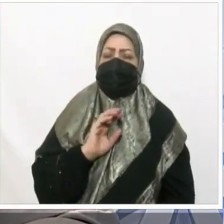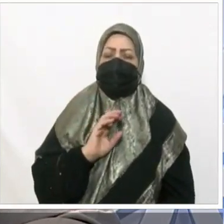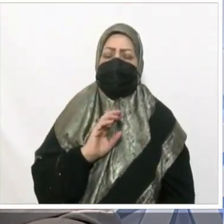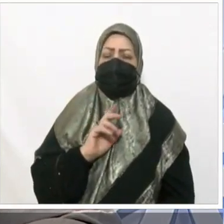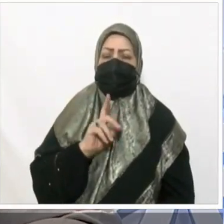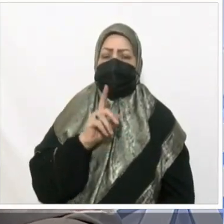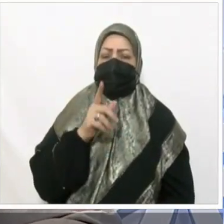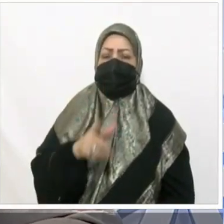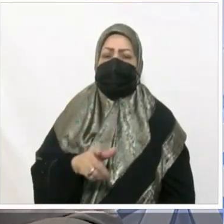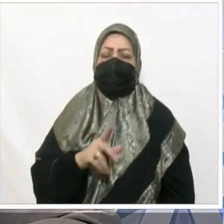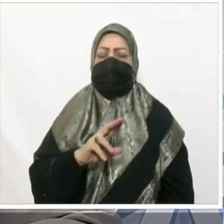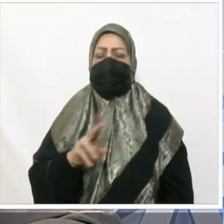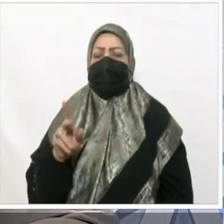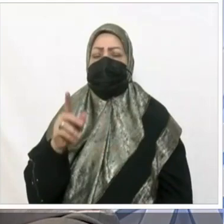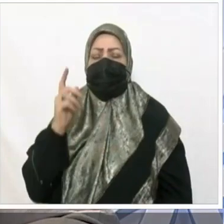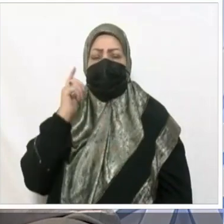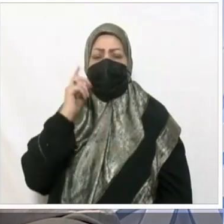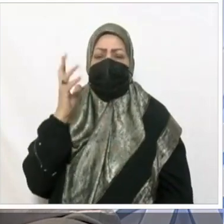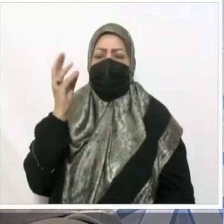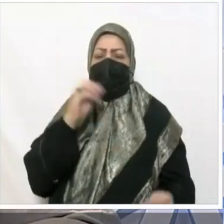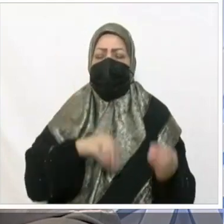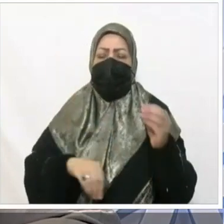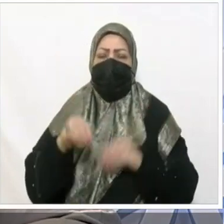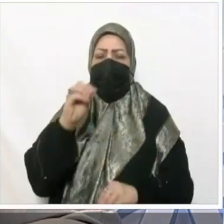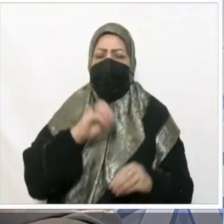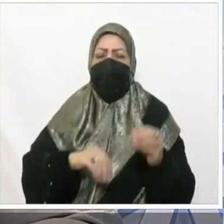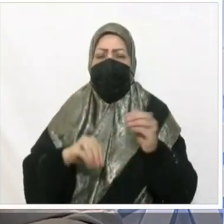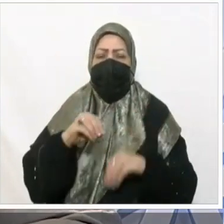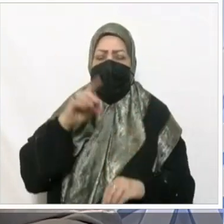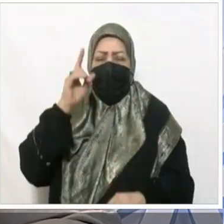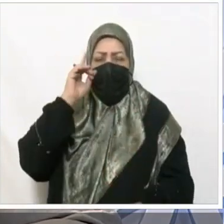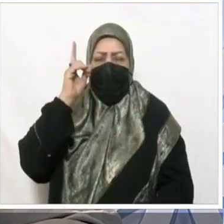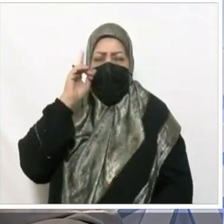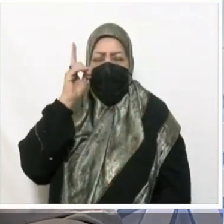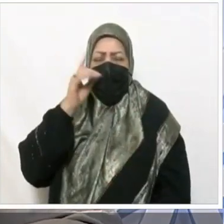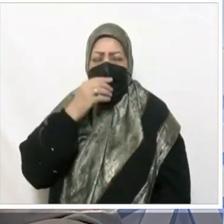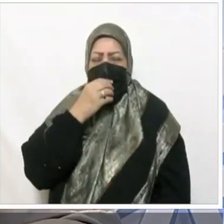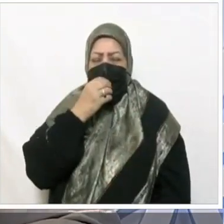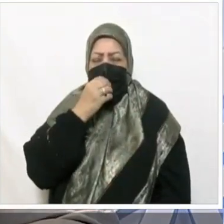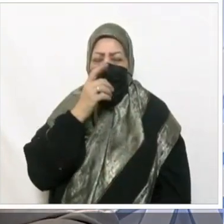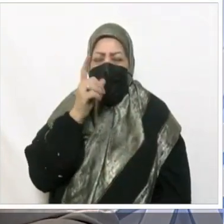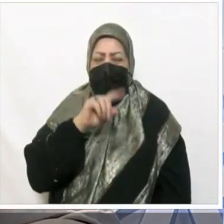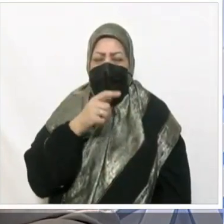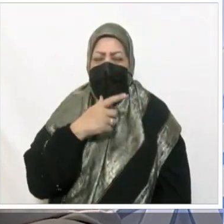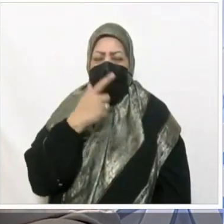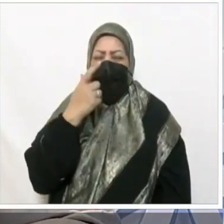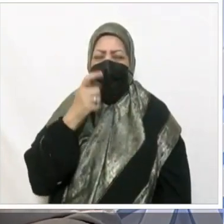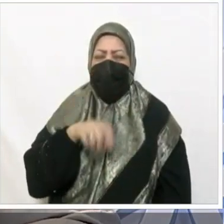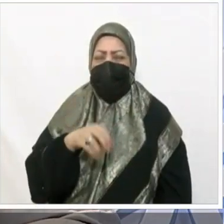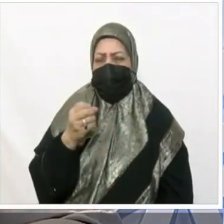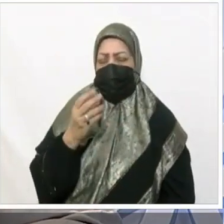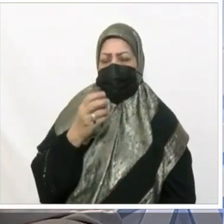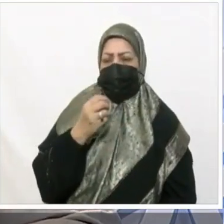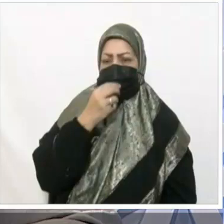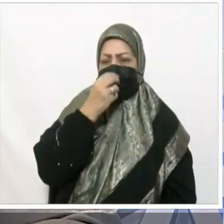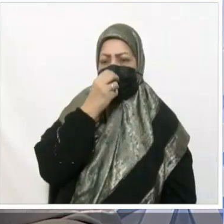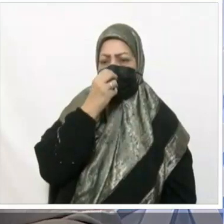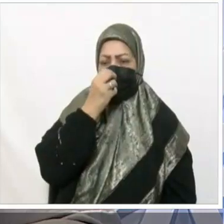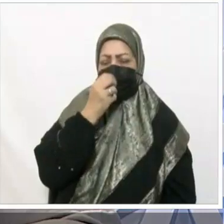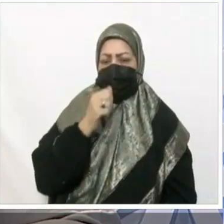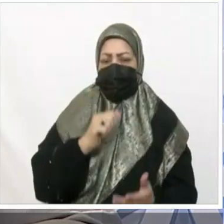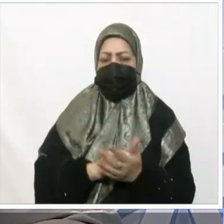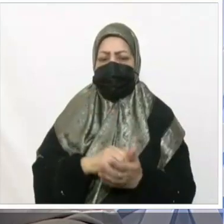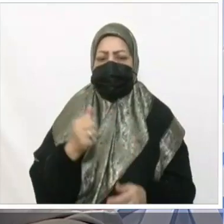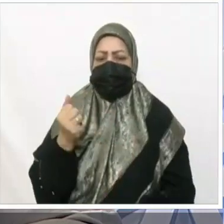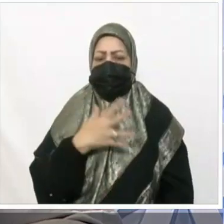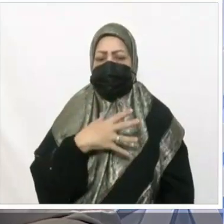ويخلط ويخلط على الناس. فهذا الرجل اللي من بنغازي يعني قال أني رجعت لبيتي وتأثرت، قال قلت أني لست ممن